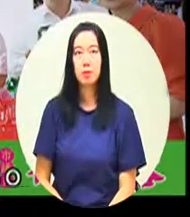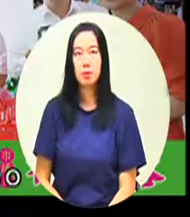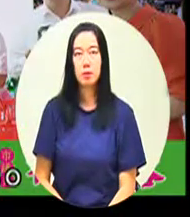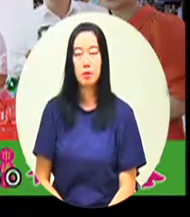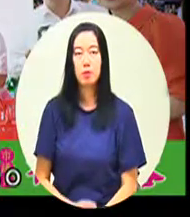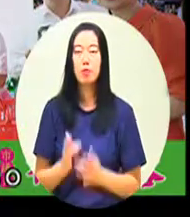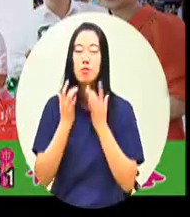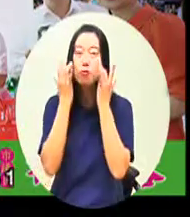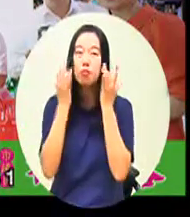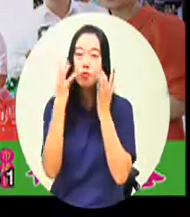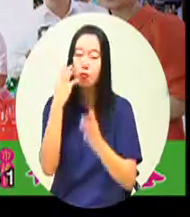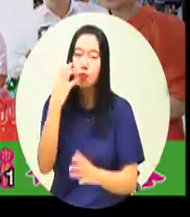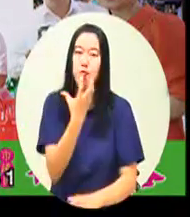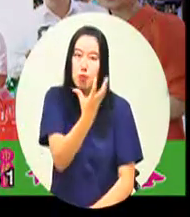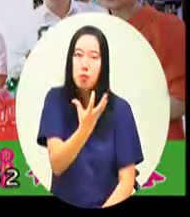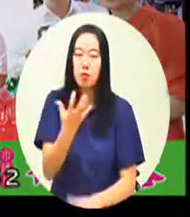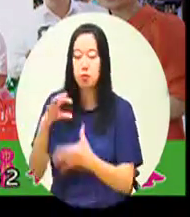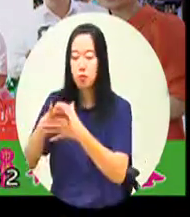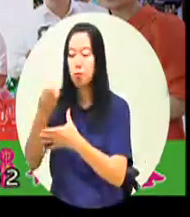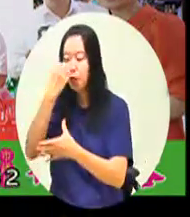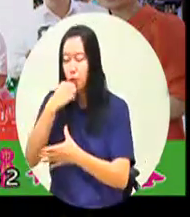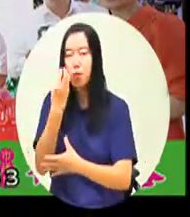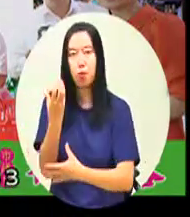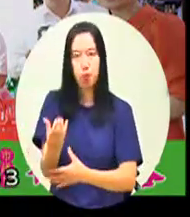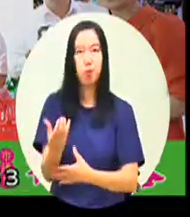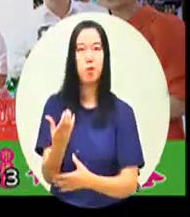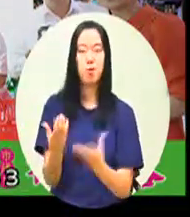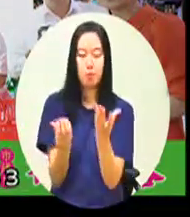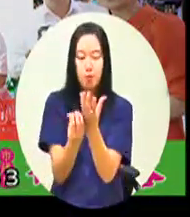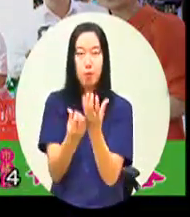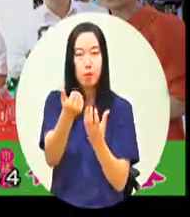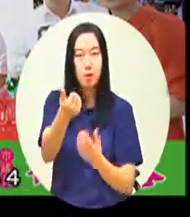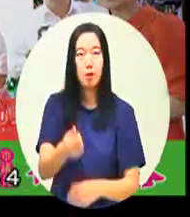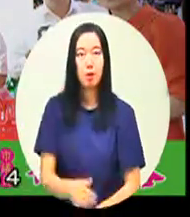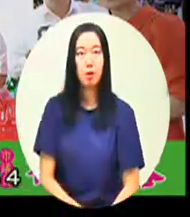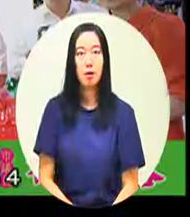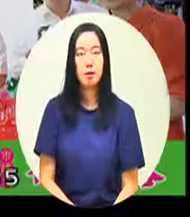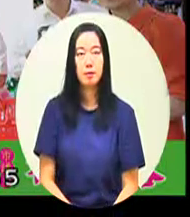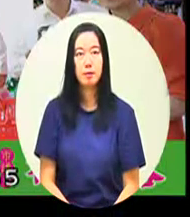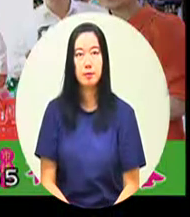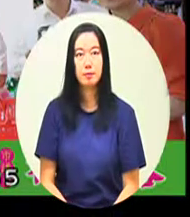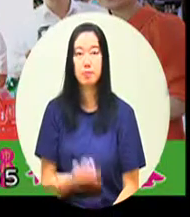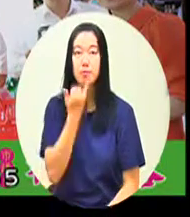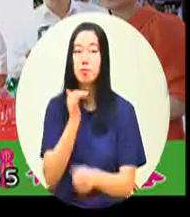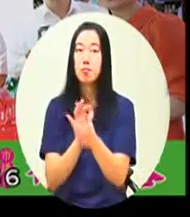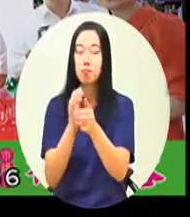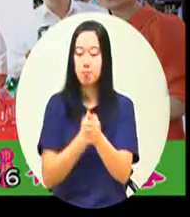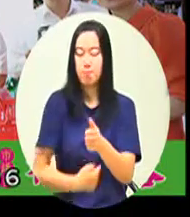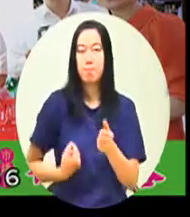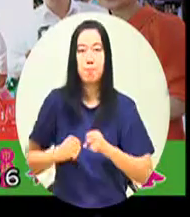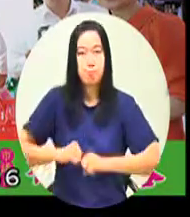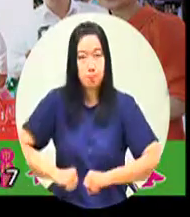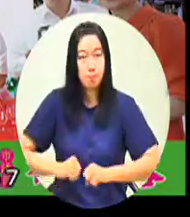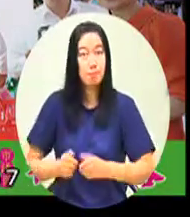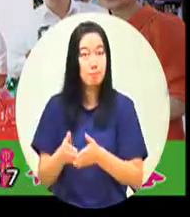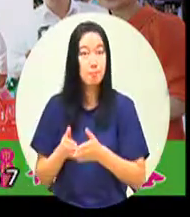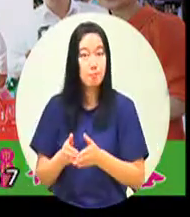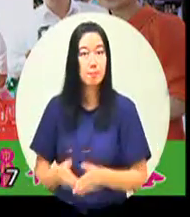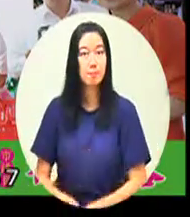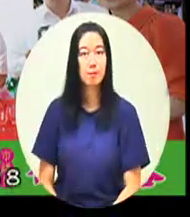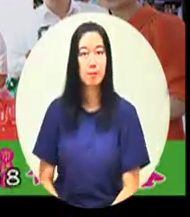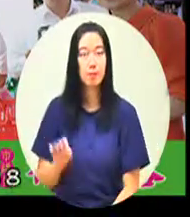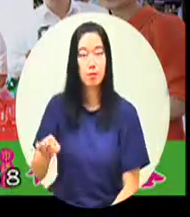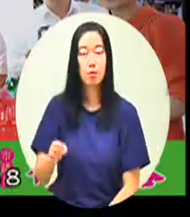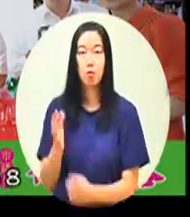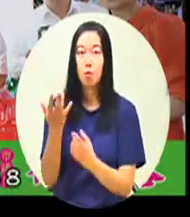肉，能够让我们人体哈健康，这是我们人体健康重要的一环。所以农业